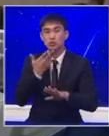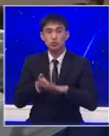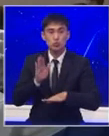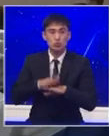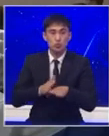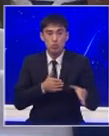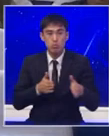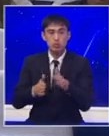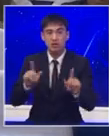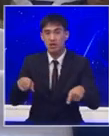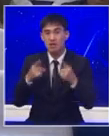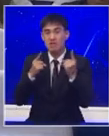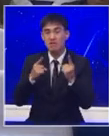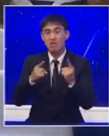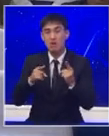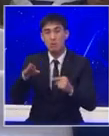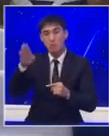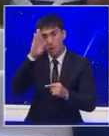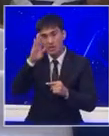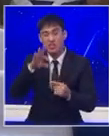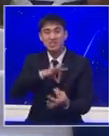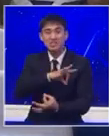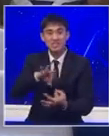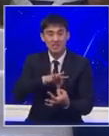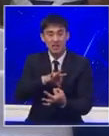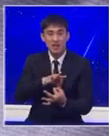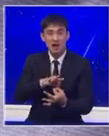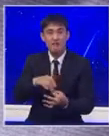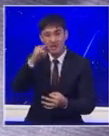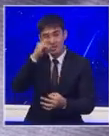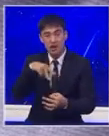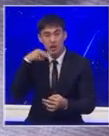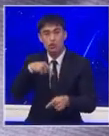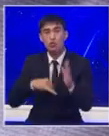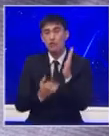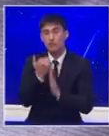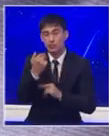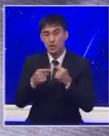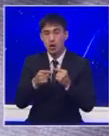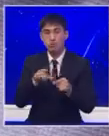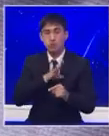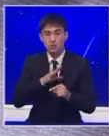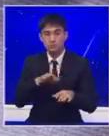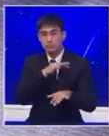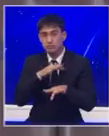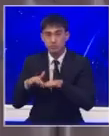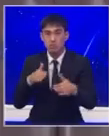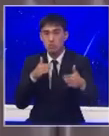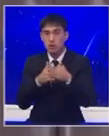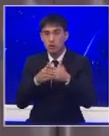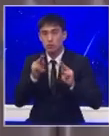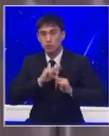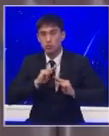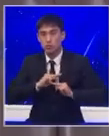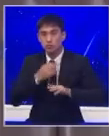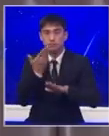становления Ауэзова из мальчика-сироты в классика казахской литературы. Несмотря на годы, проведенные под следствием, препятствия изданию его трудов и